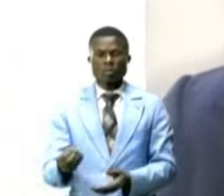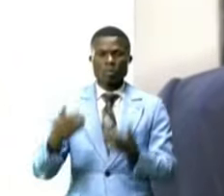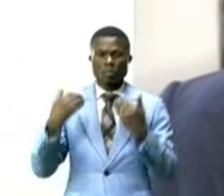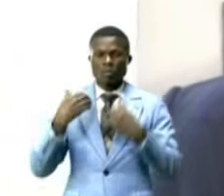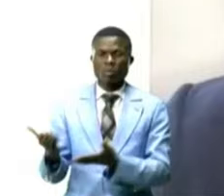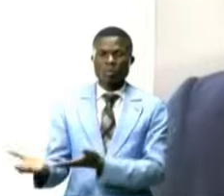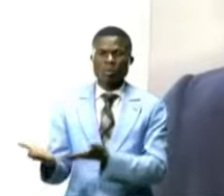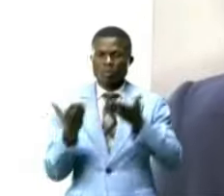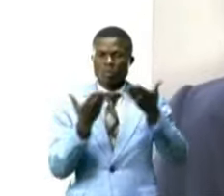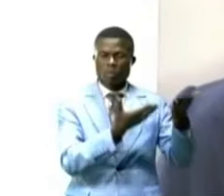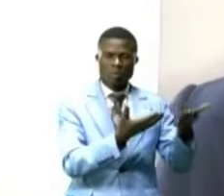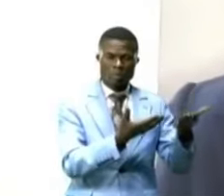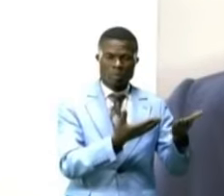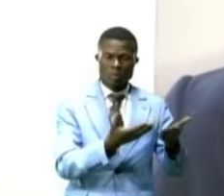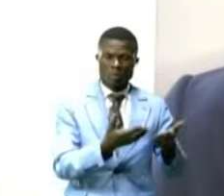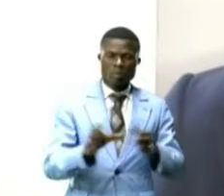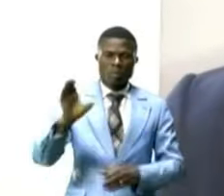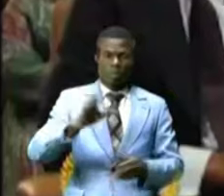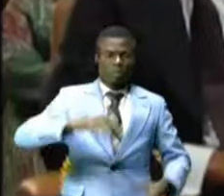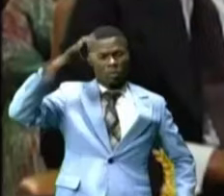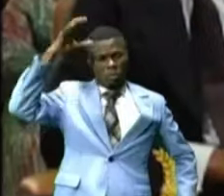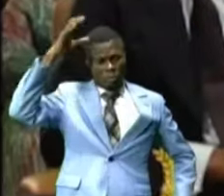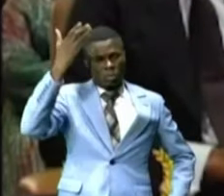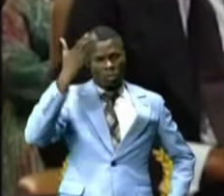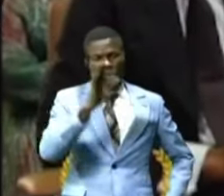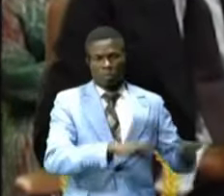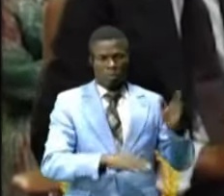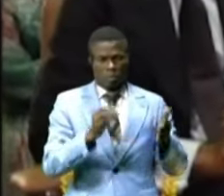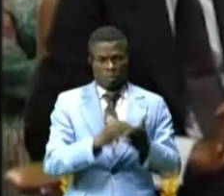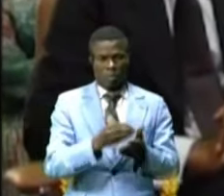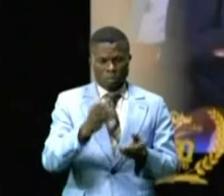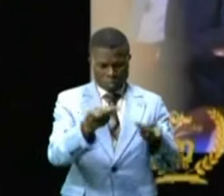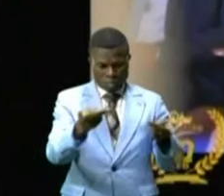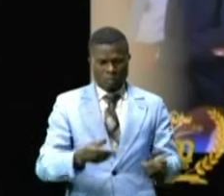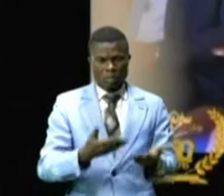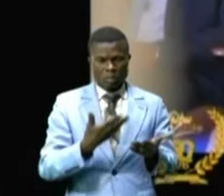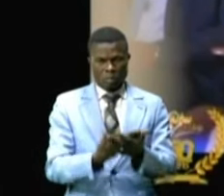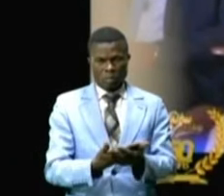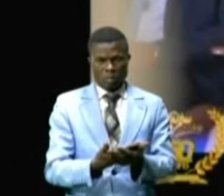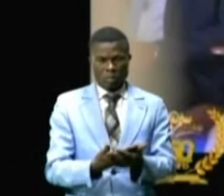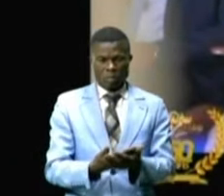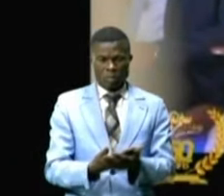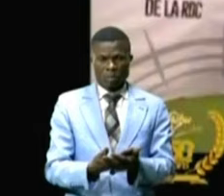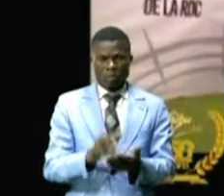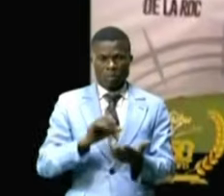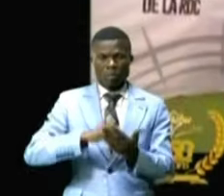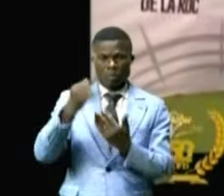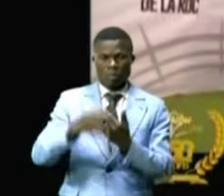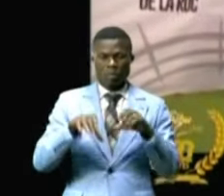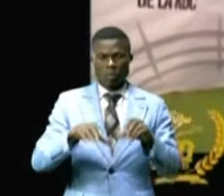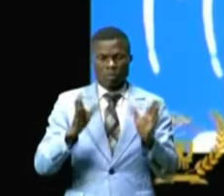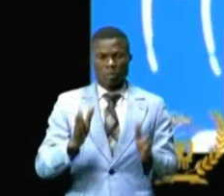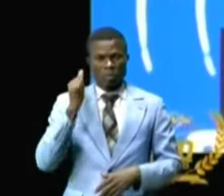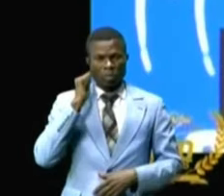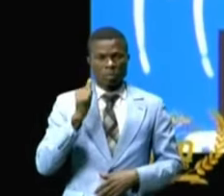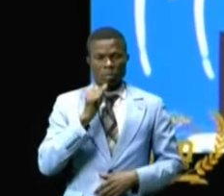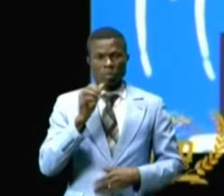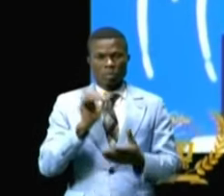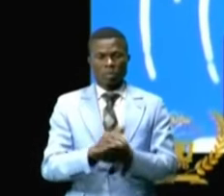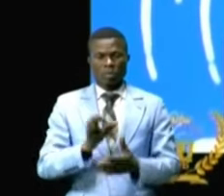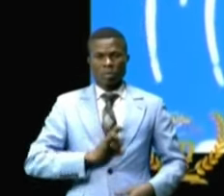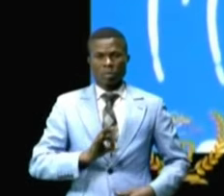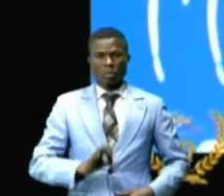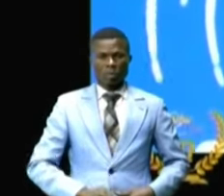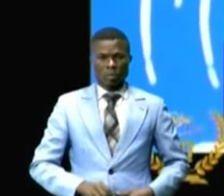à Benseke ou à Nécropole. Pour rappel, c'est dans le cadre de son projet Congo au féminin que la distinguée première